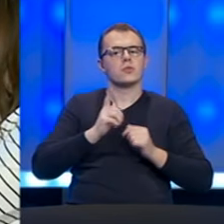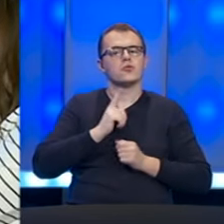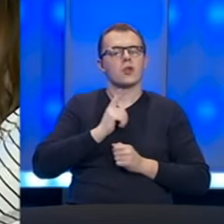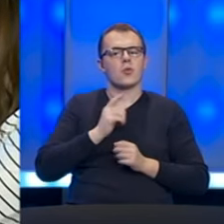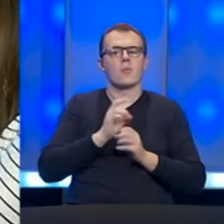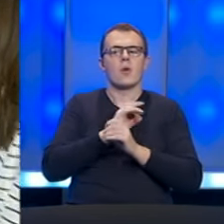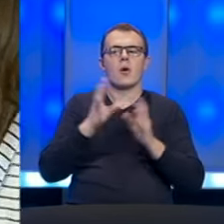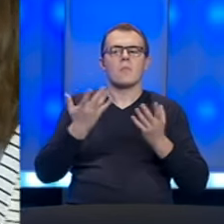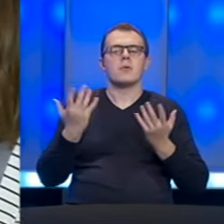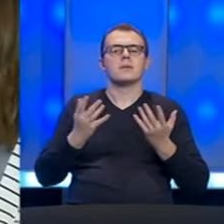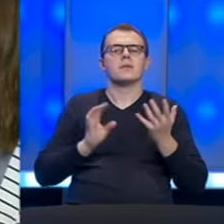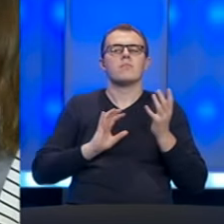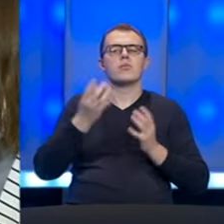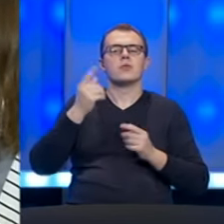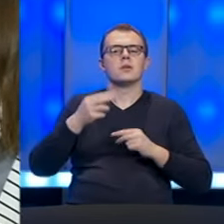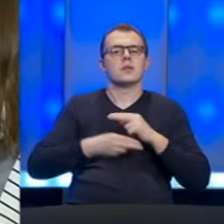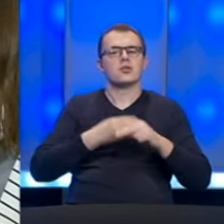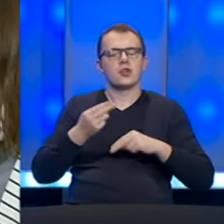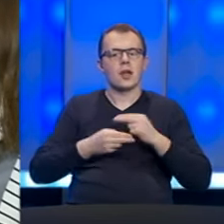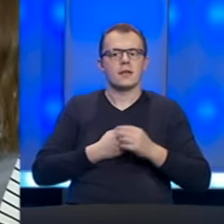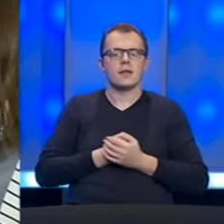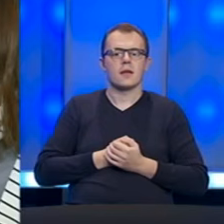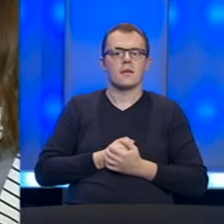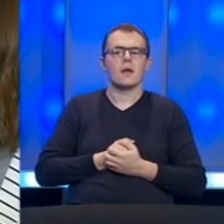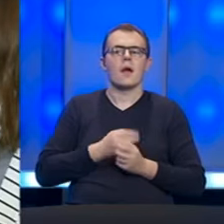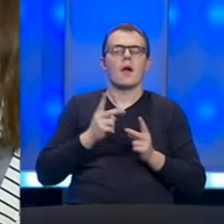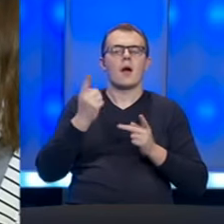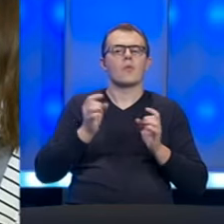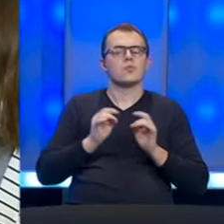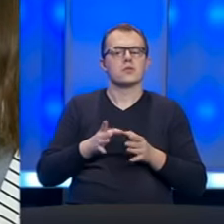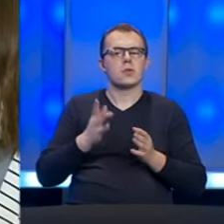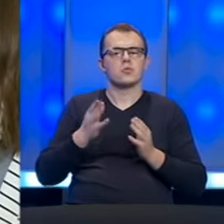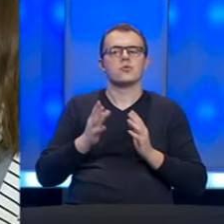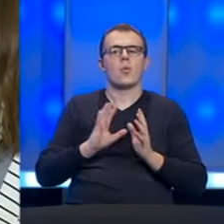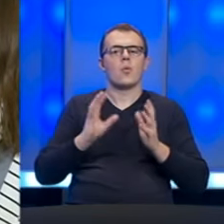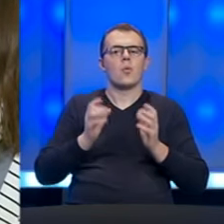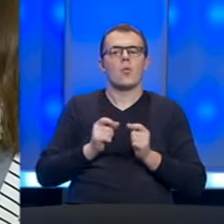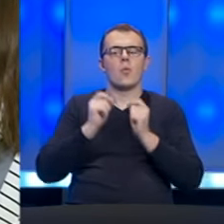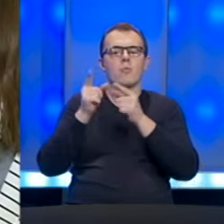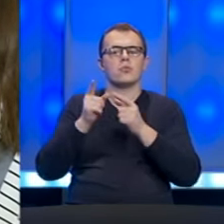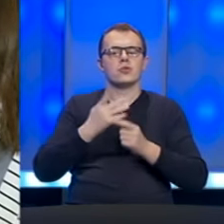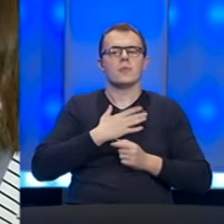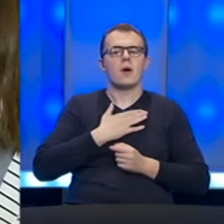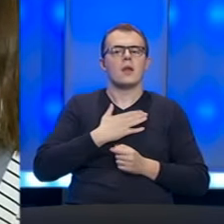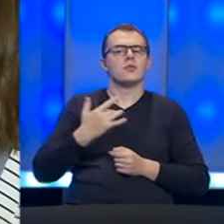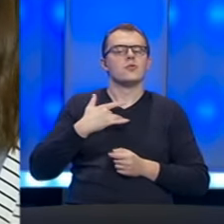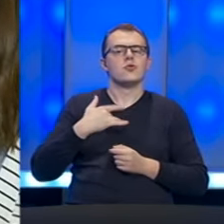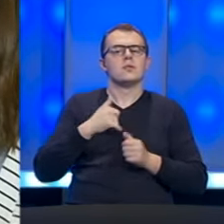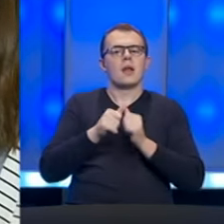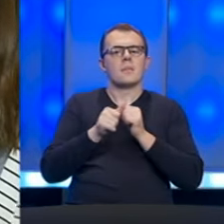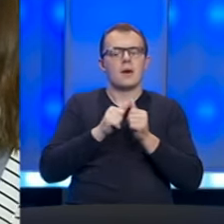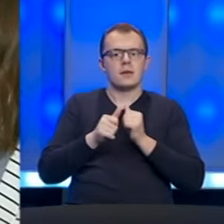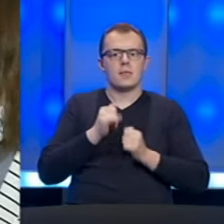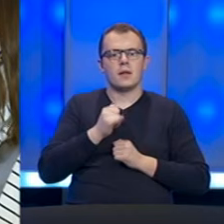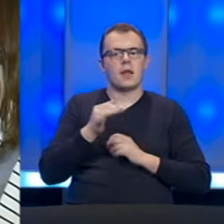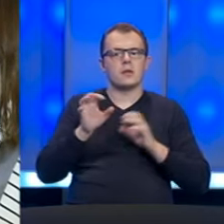dočekujemo bez protestne šetnje i poruka koji sa ulice u protestne šetnje upućujemo našim socijalnim partnerima. Danas